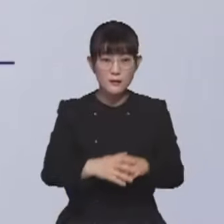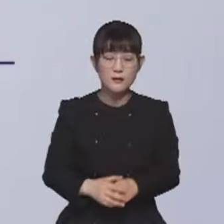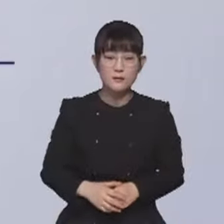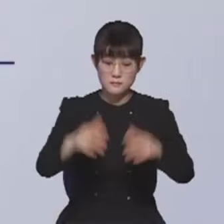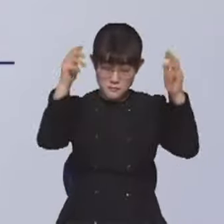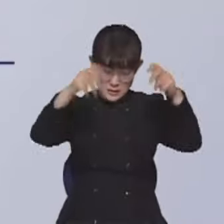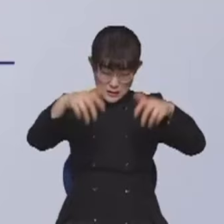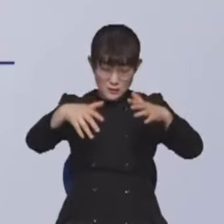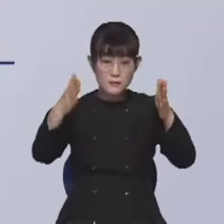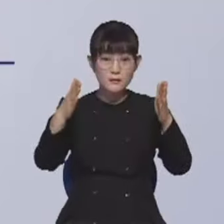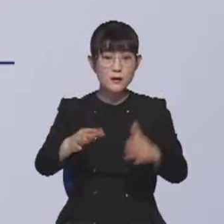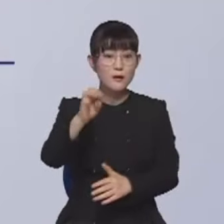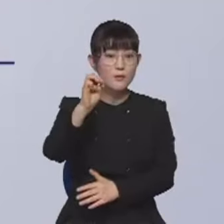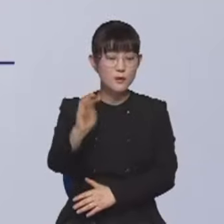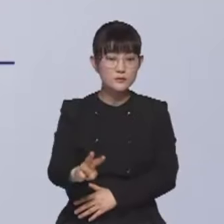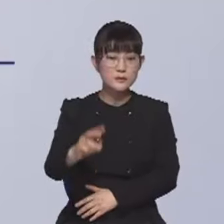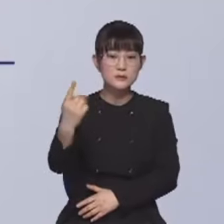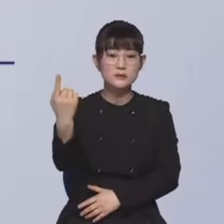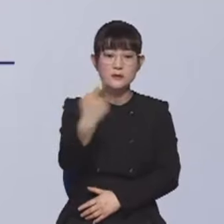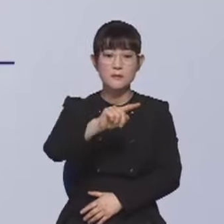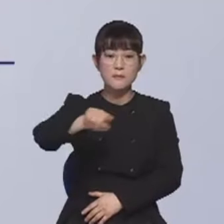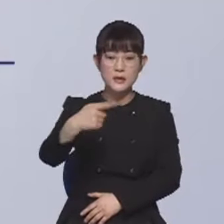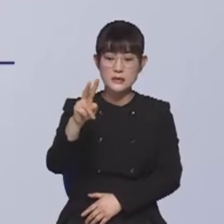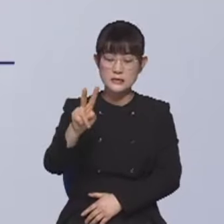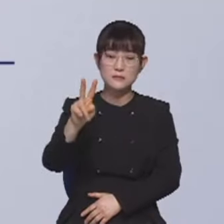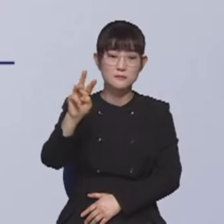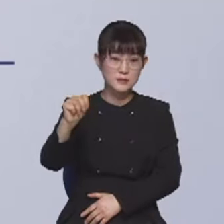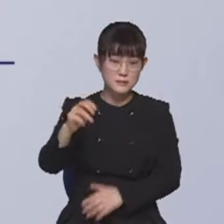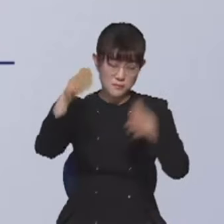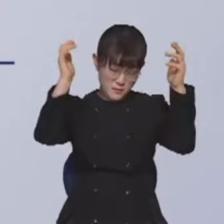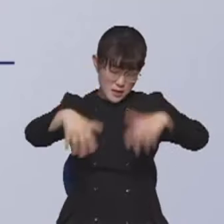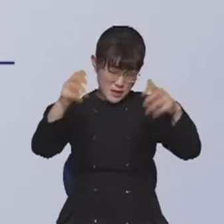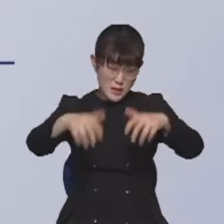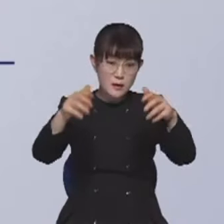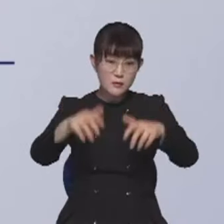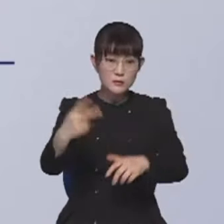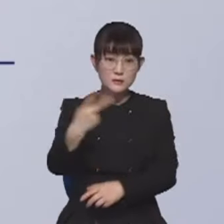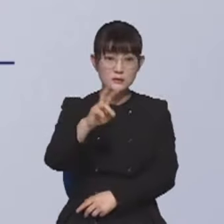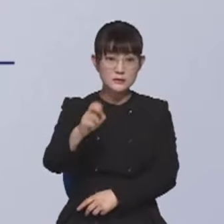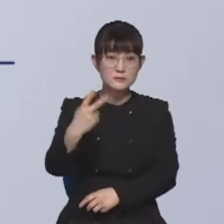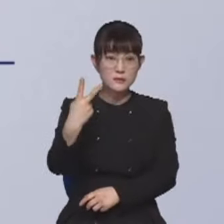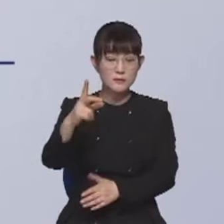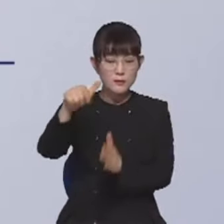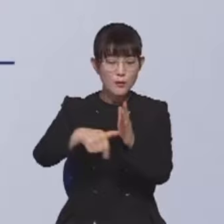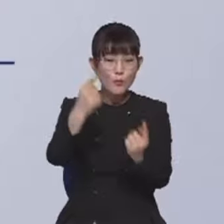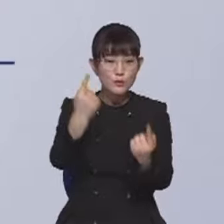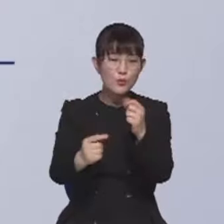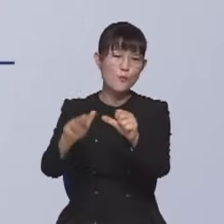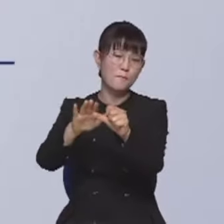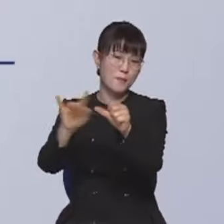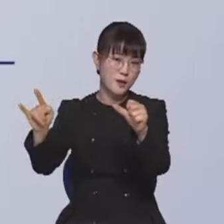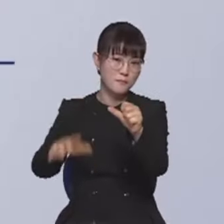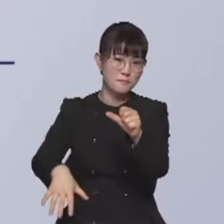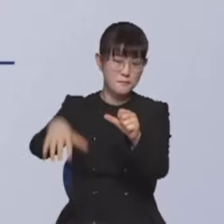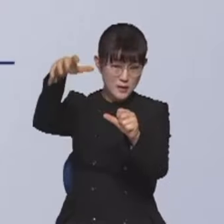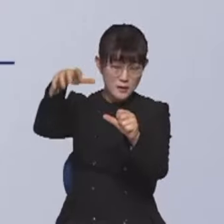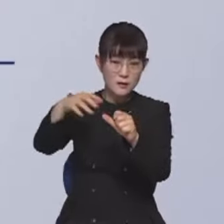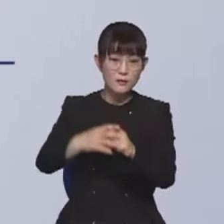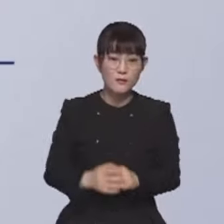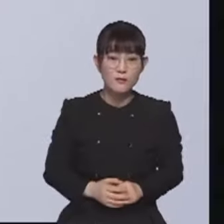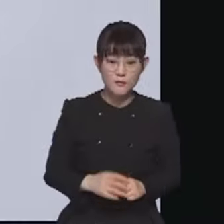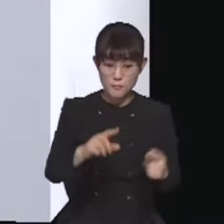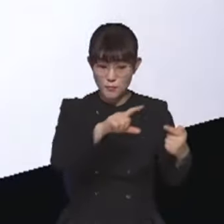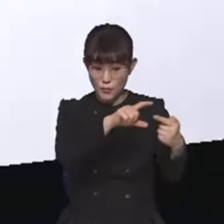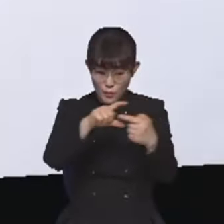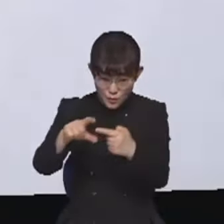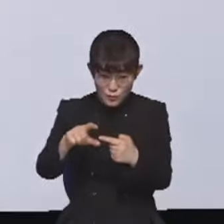장마기간 광주에는 112mm 쏟아졌는데 2022년 대비 다섯배나 많았고 평균과 비교해도 세